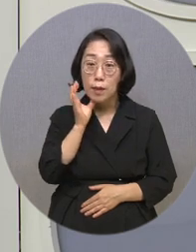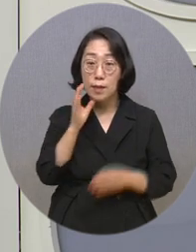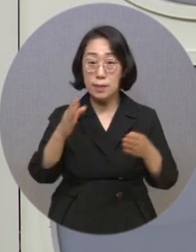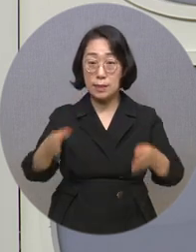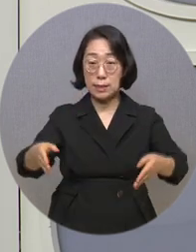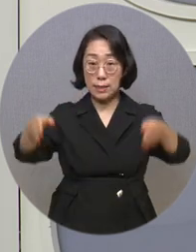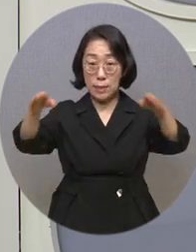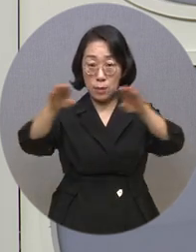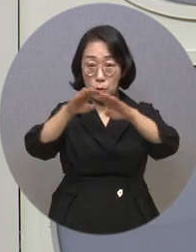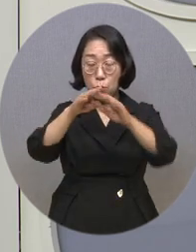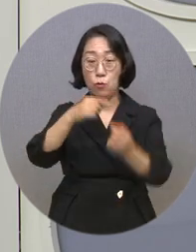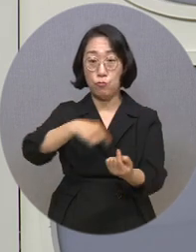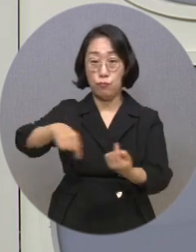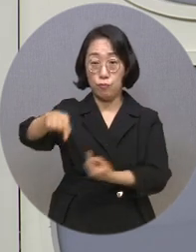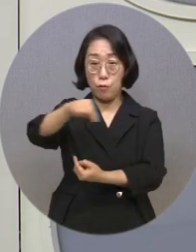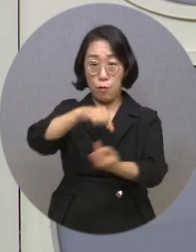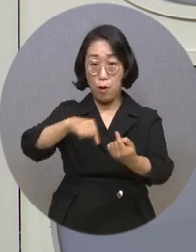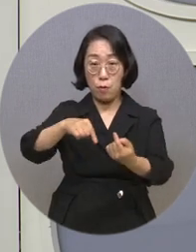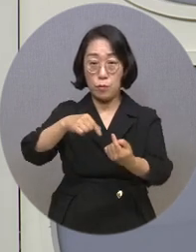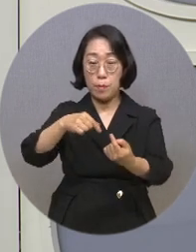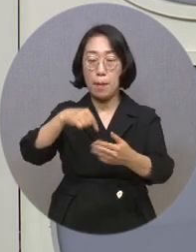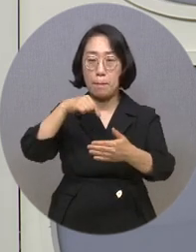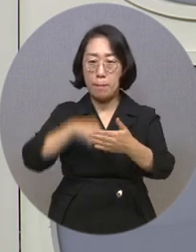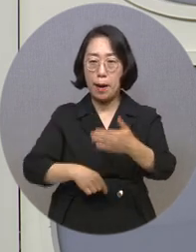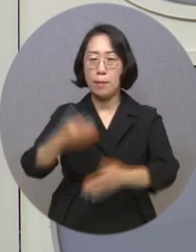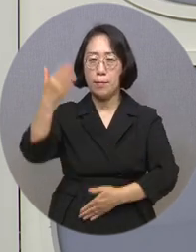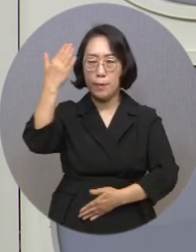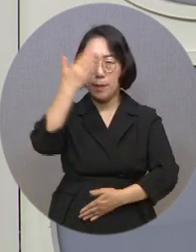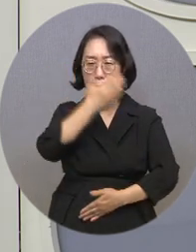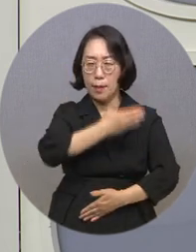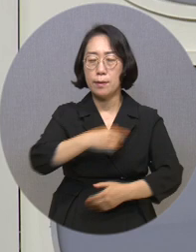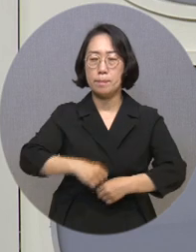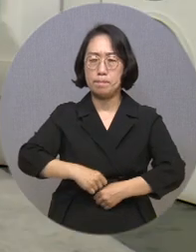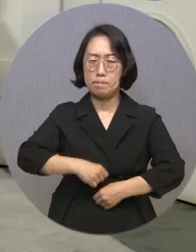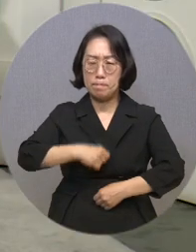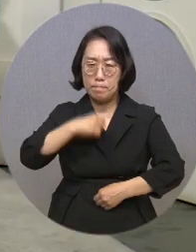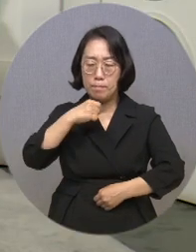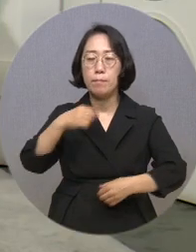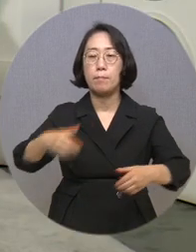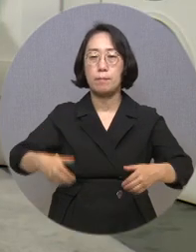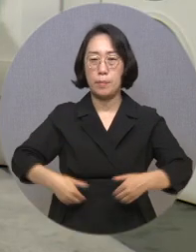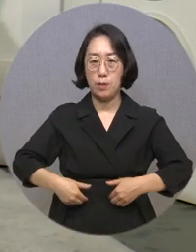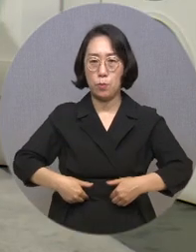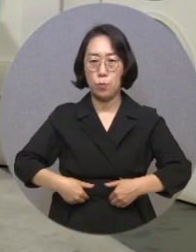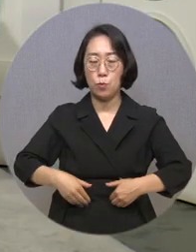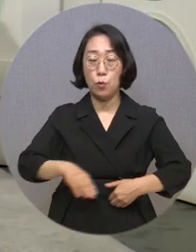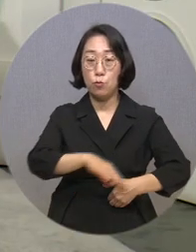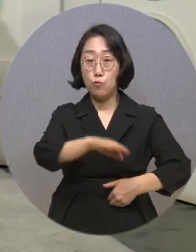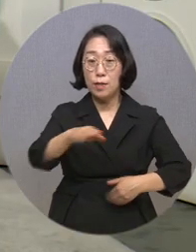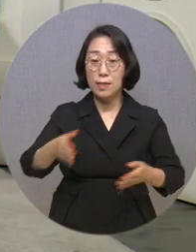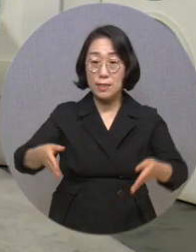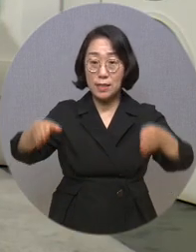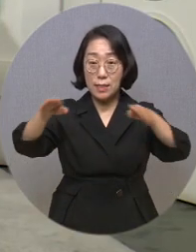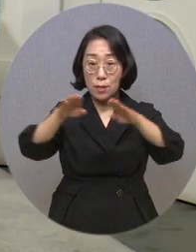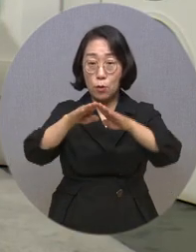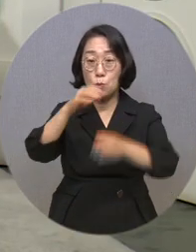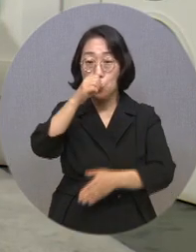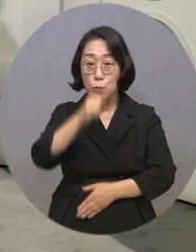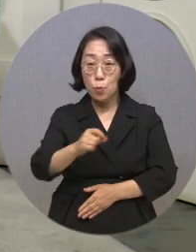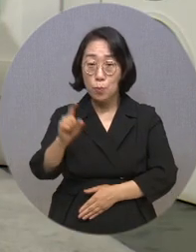운영하려면은요 마인드가 깨끗해야 돼요. 그래서 이제 저희 시설 자랑을 하면은